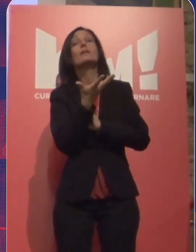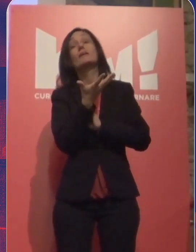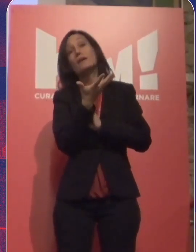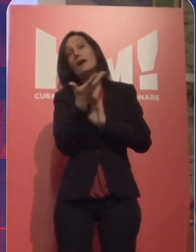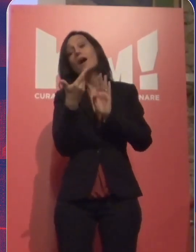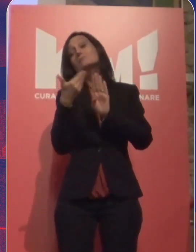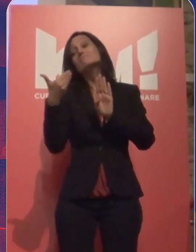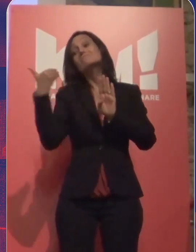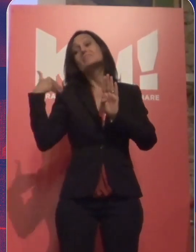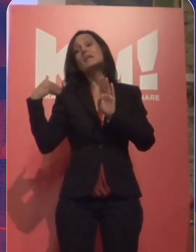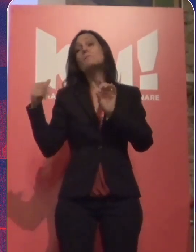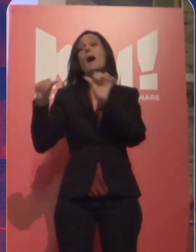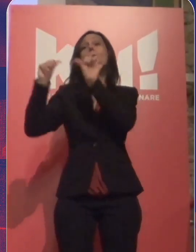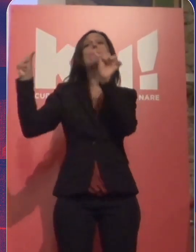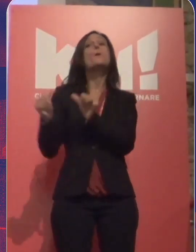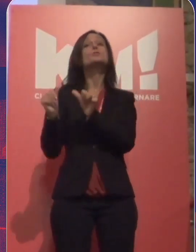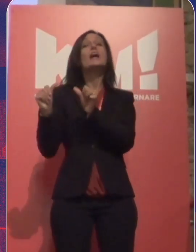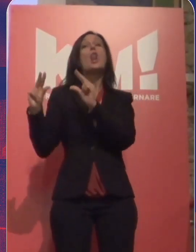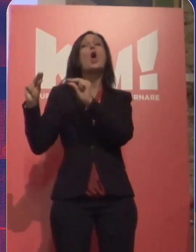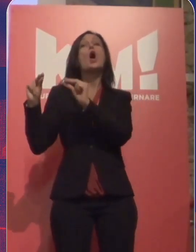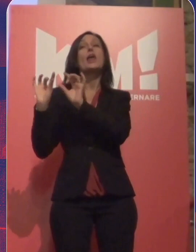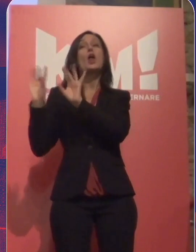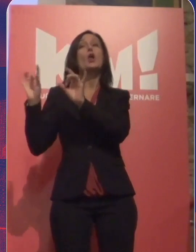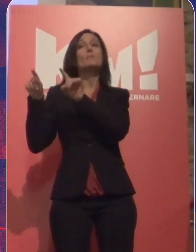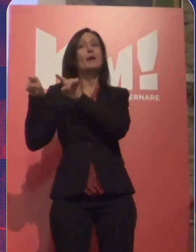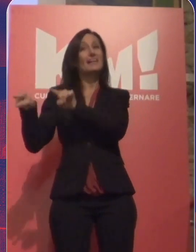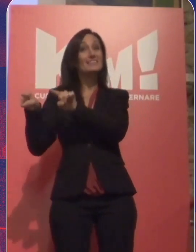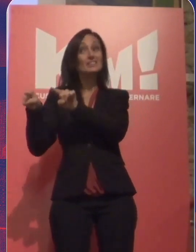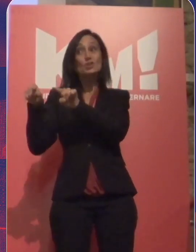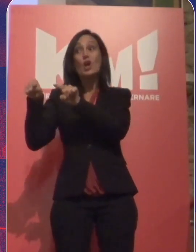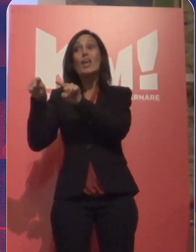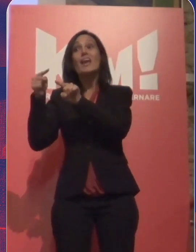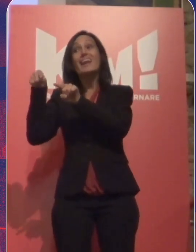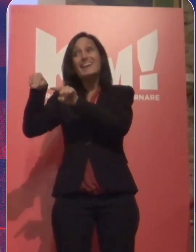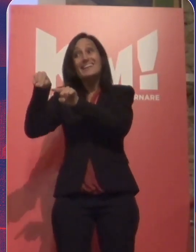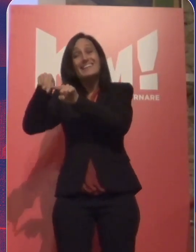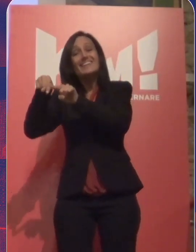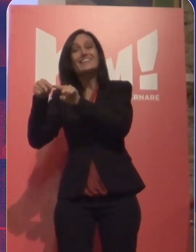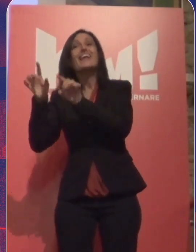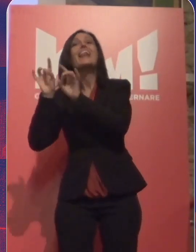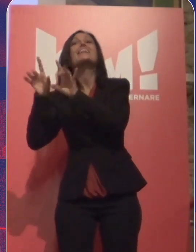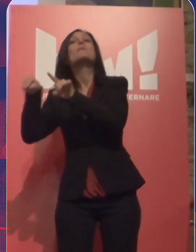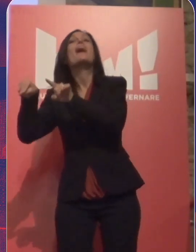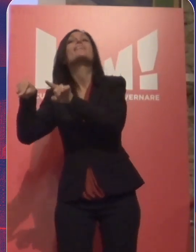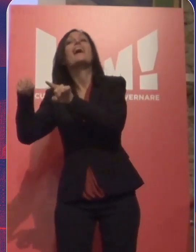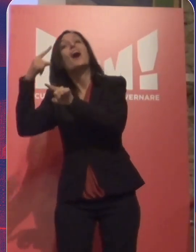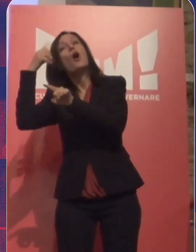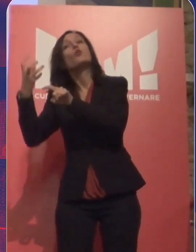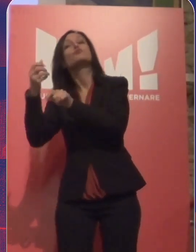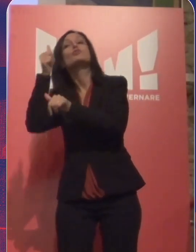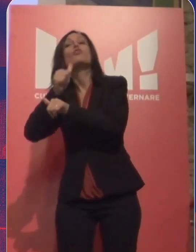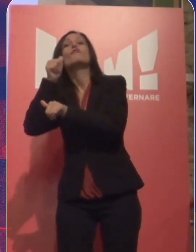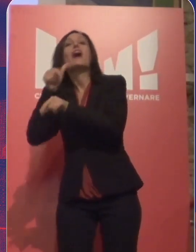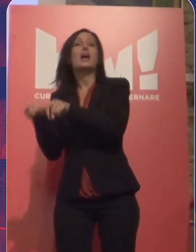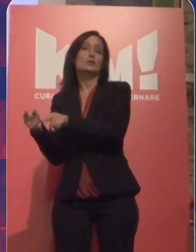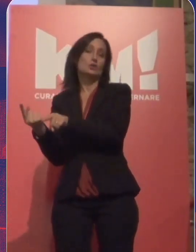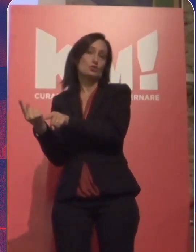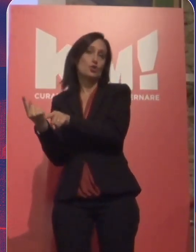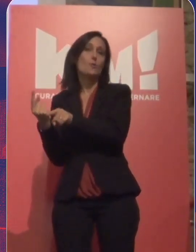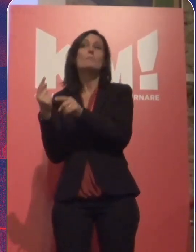neo libertino era un impostore che la libertà non coincide con una volontà personale